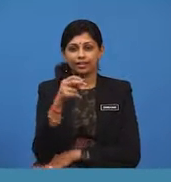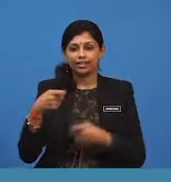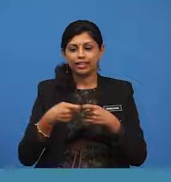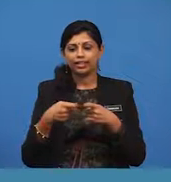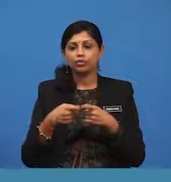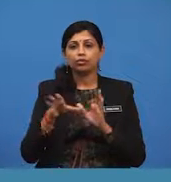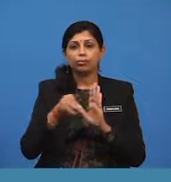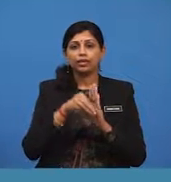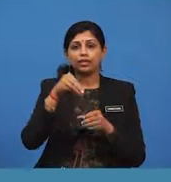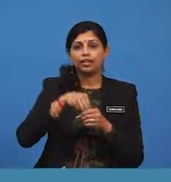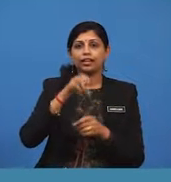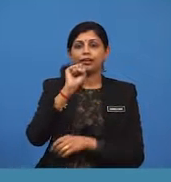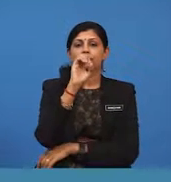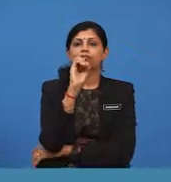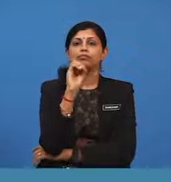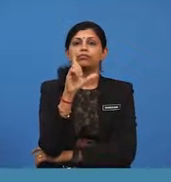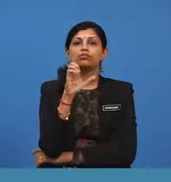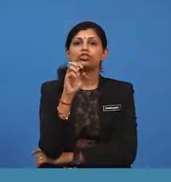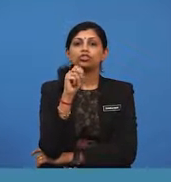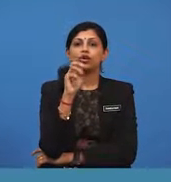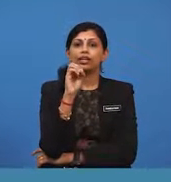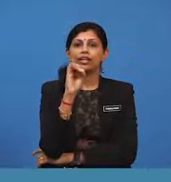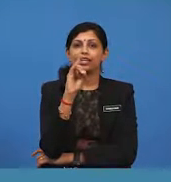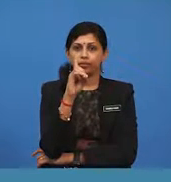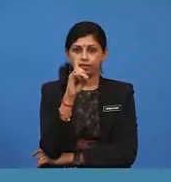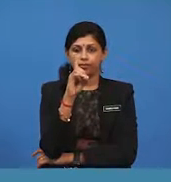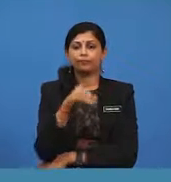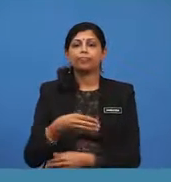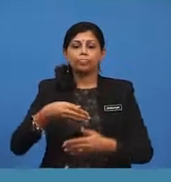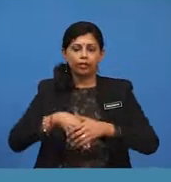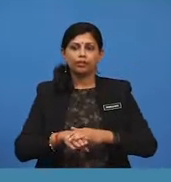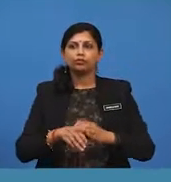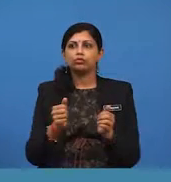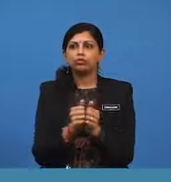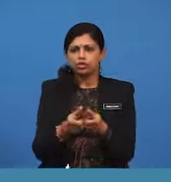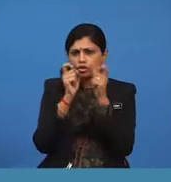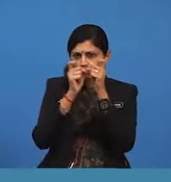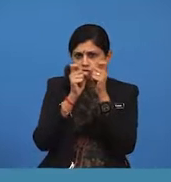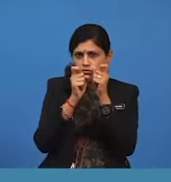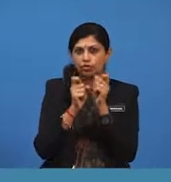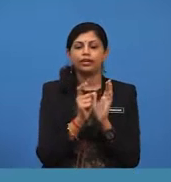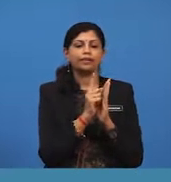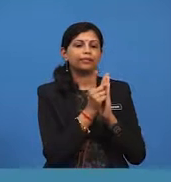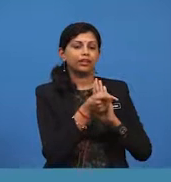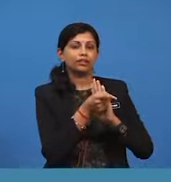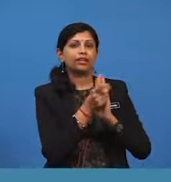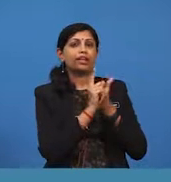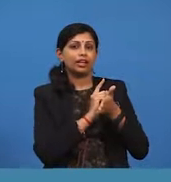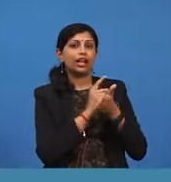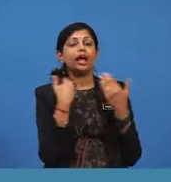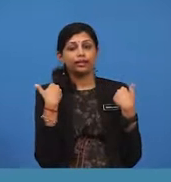Apabila magnet ditolak masuk ke dalam solenoid secara pantas, penunjuk galvanometer menunjukkan pesongan.